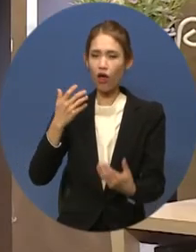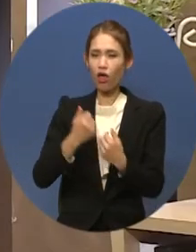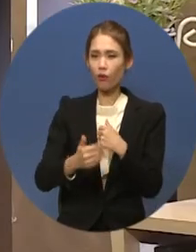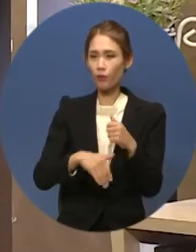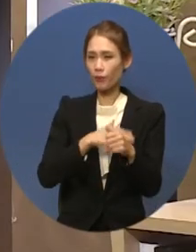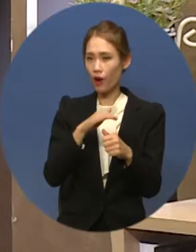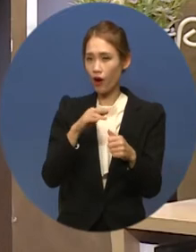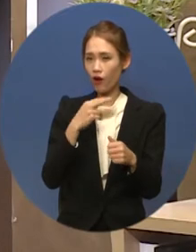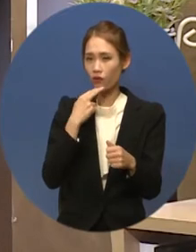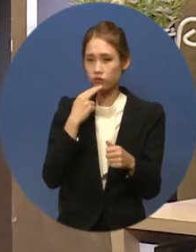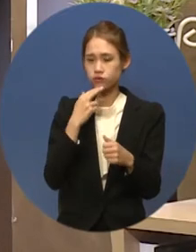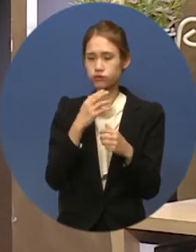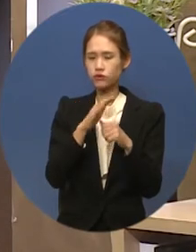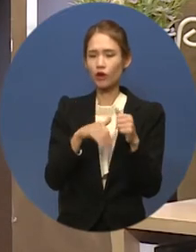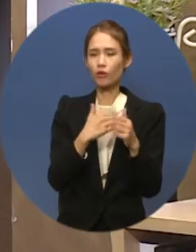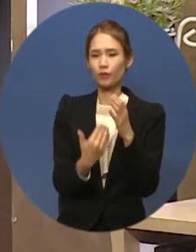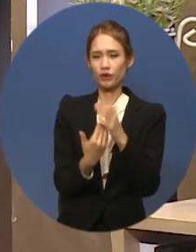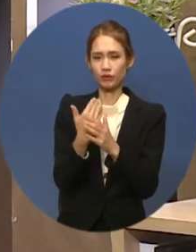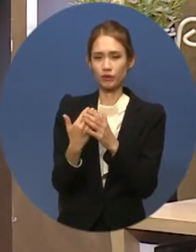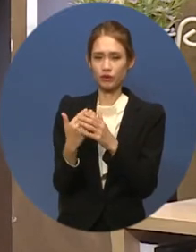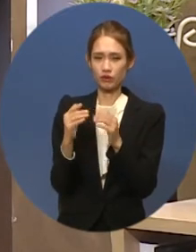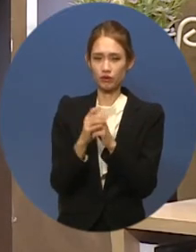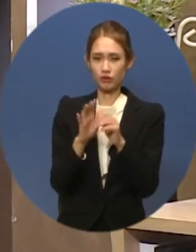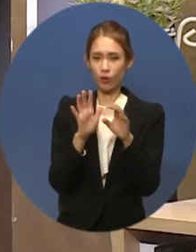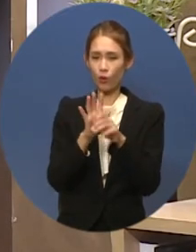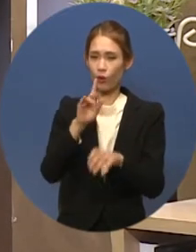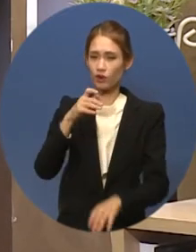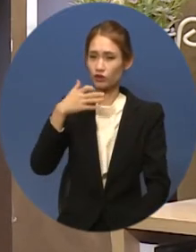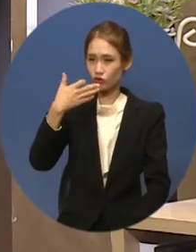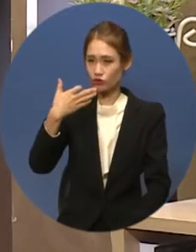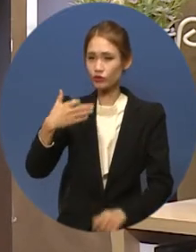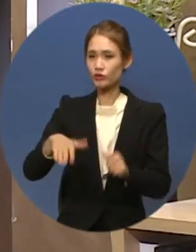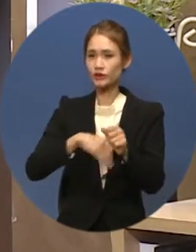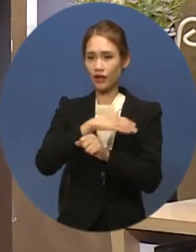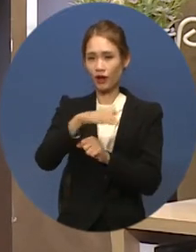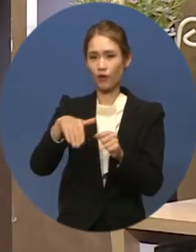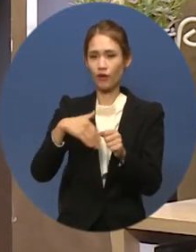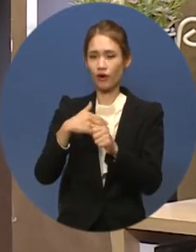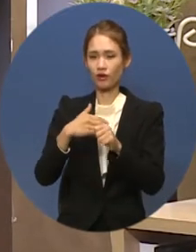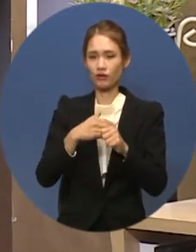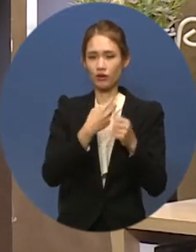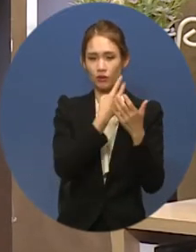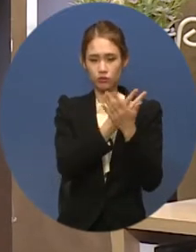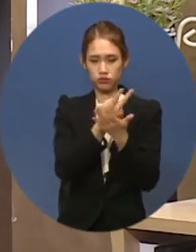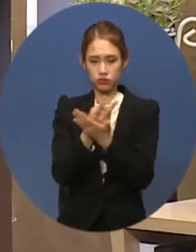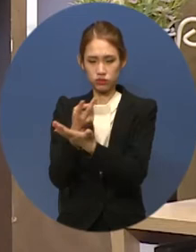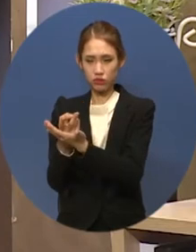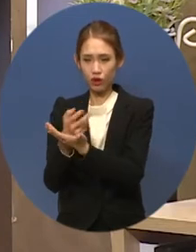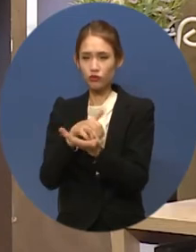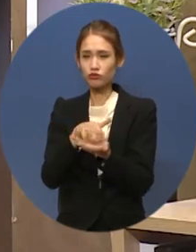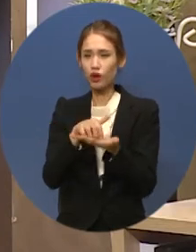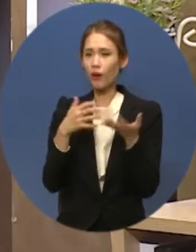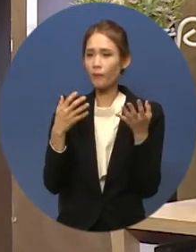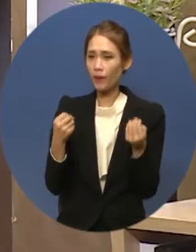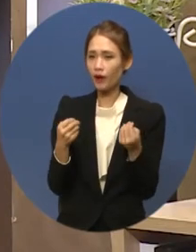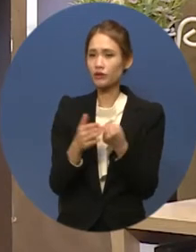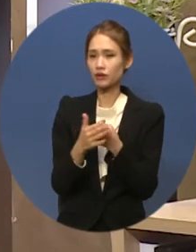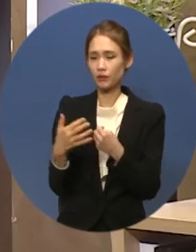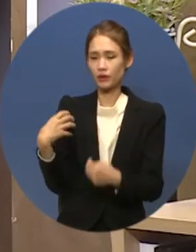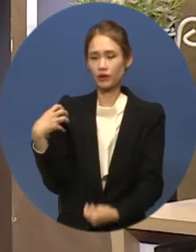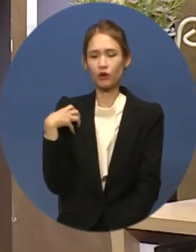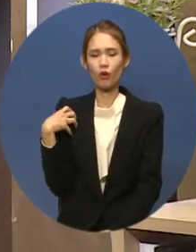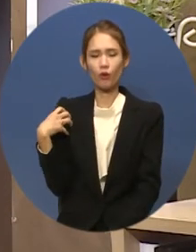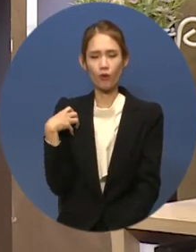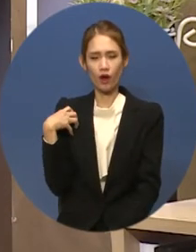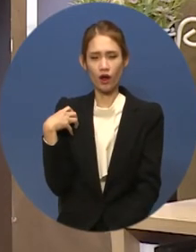발생할 자로서 이 코로나 1구 상황에서 또 그 병상이 워낙 많다보니까 4 보훈병원 이 역할을